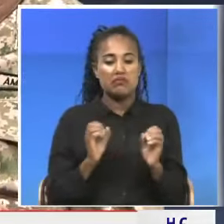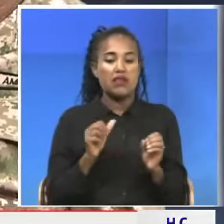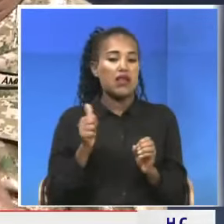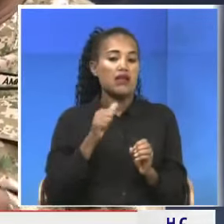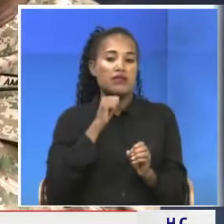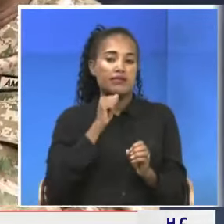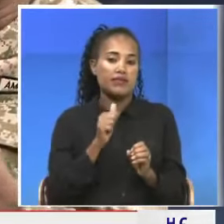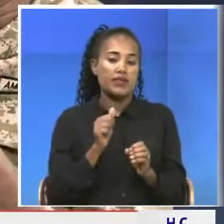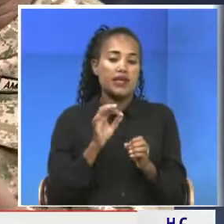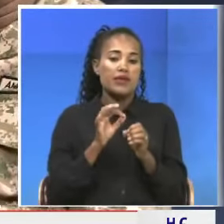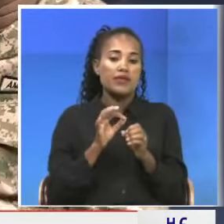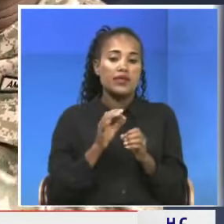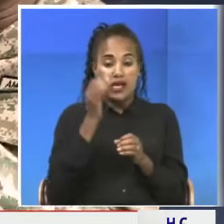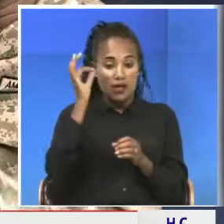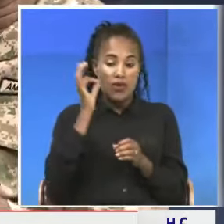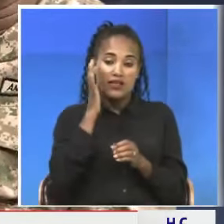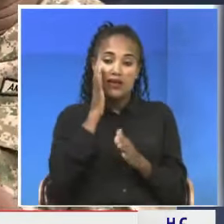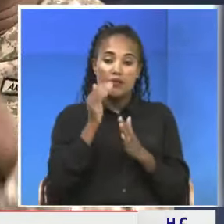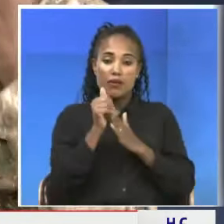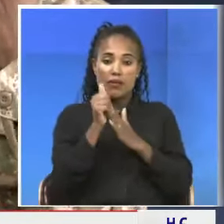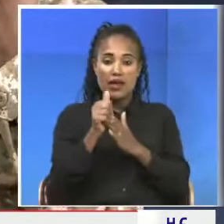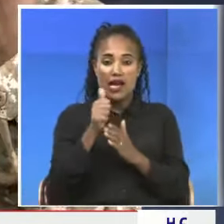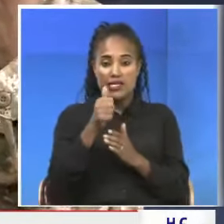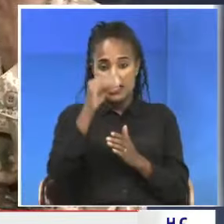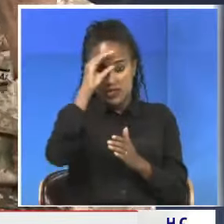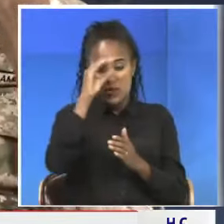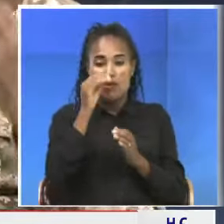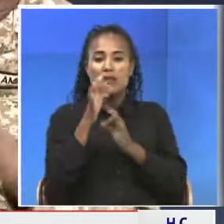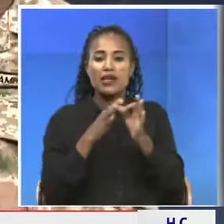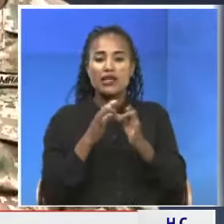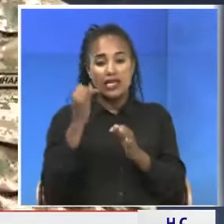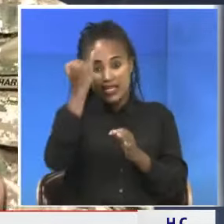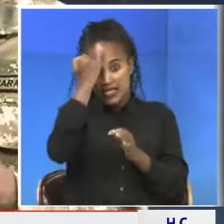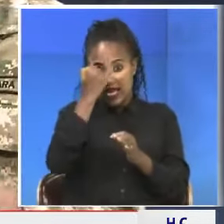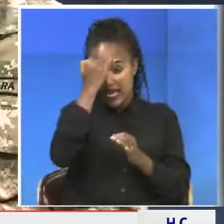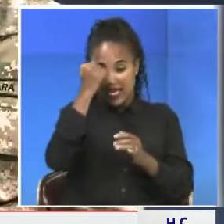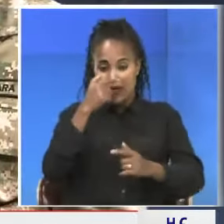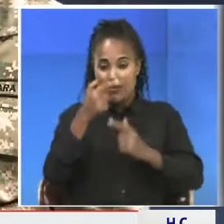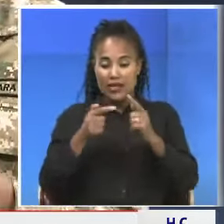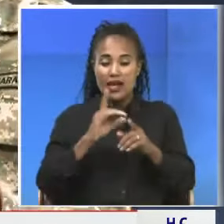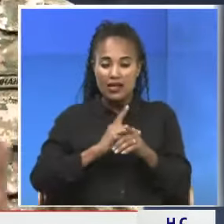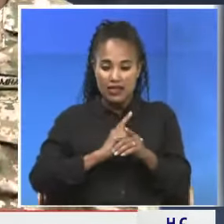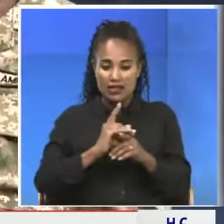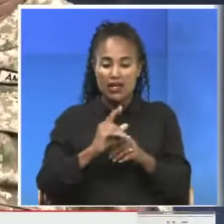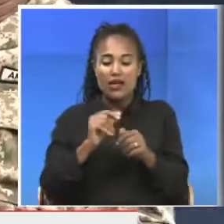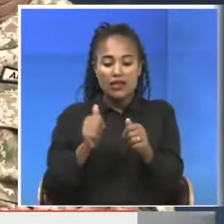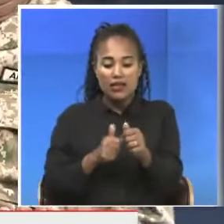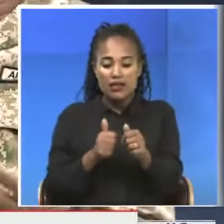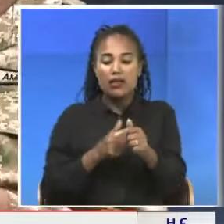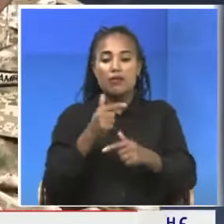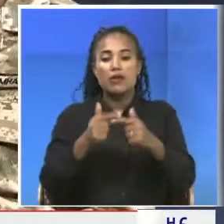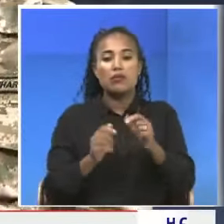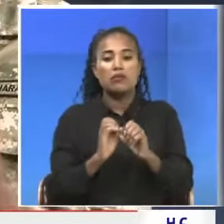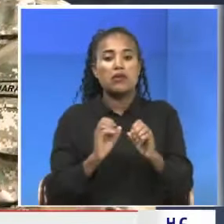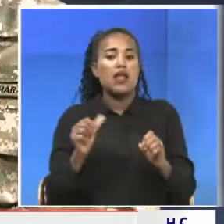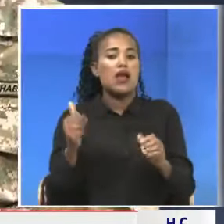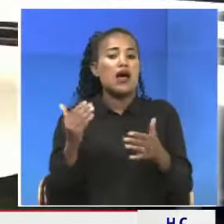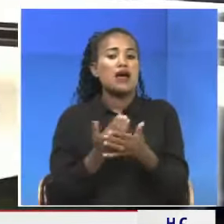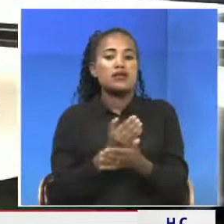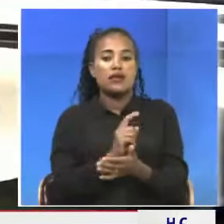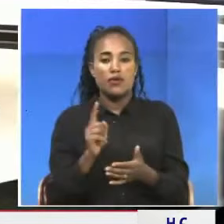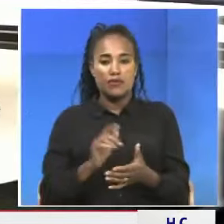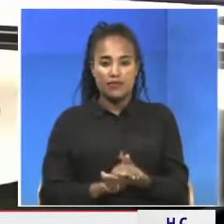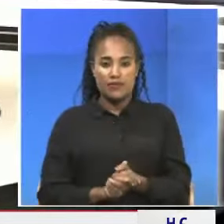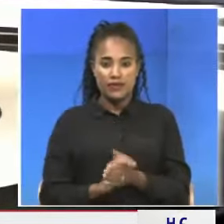ምንም እንትን የለው። የህወሓት መመሪያ 10 ጽሑፍ ቢተነትን ጣሊያን የሄደበትን አቅጣጫ ነው እየተከተለ የሚሄደው። ምንም ሌላ